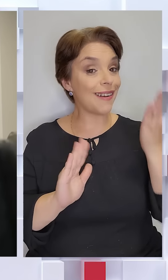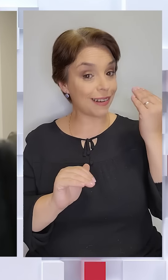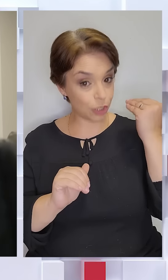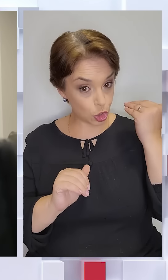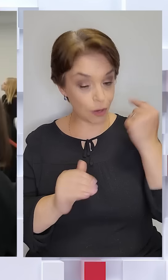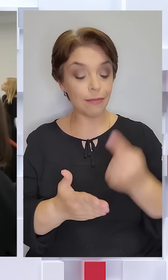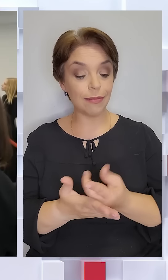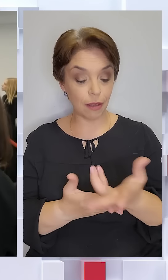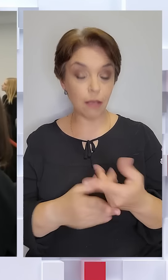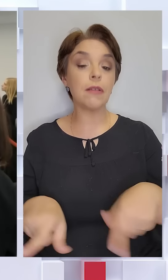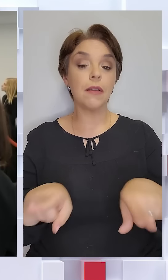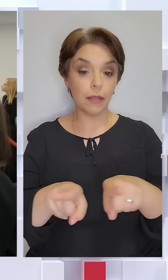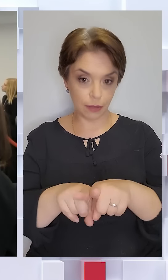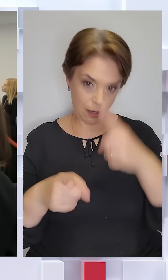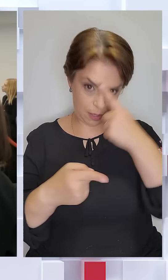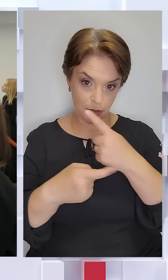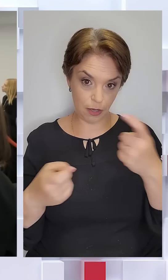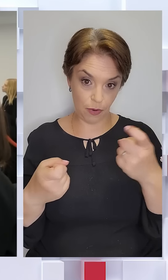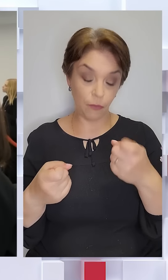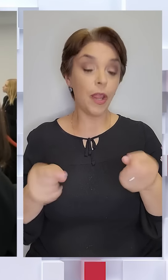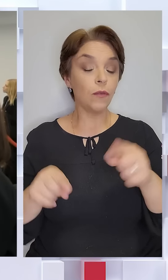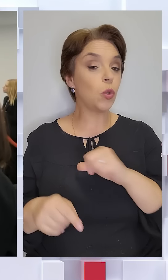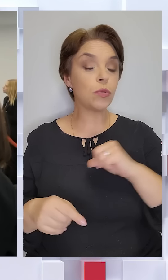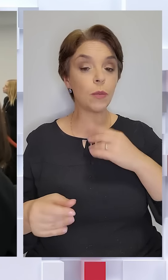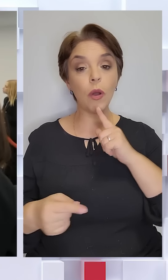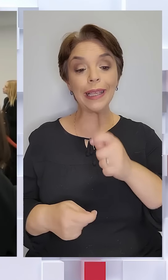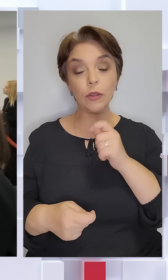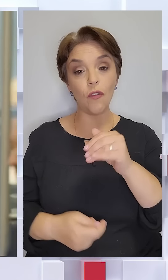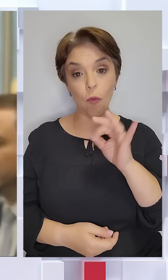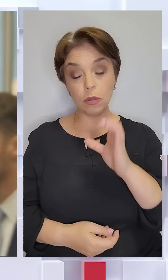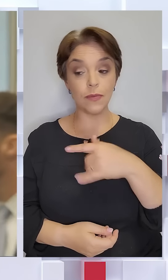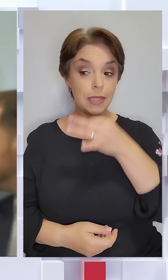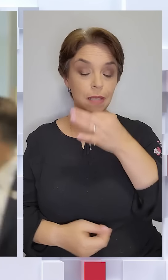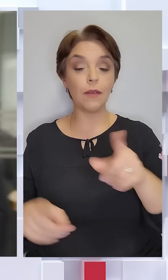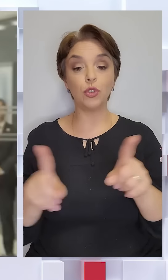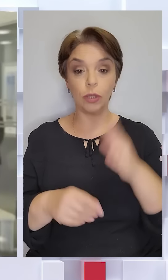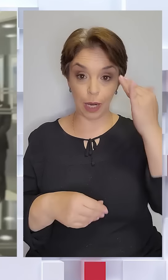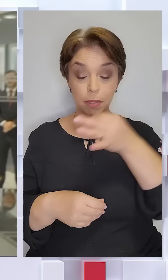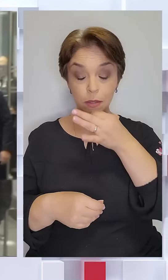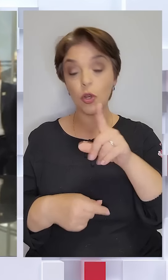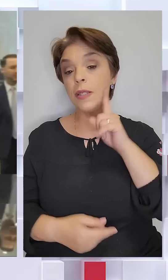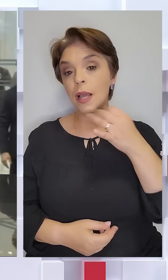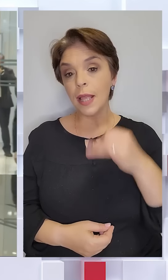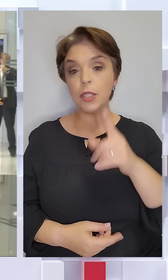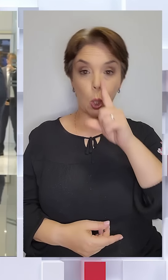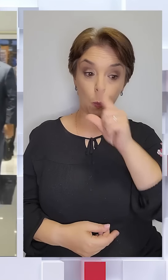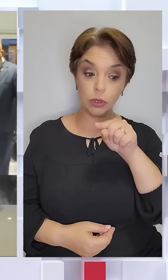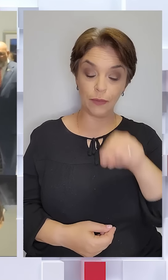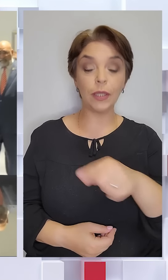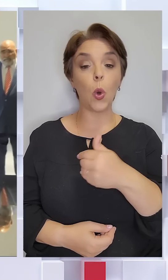раніше не раз саме так і заявляв. І в тому ж самому інтерв'ю Fox Трамп сказав, що Зеленський, Путін і